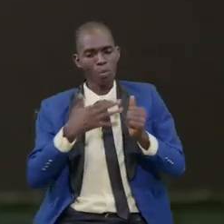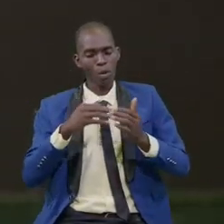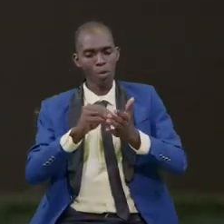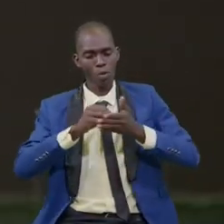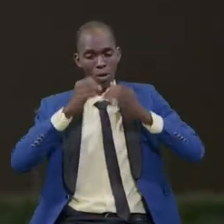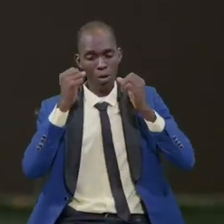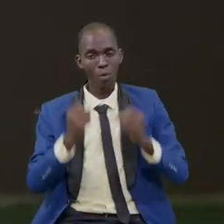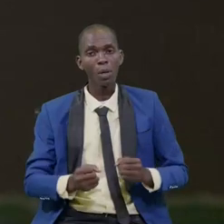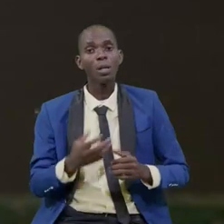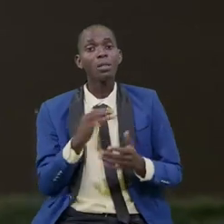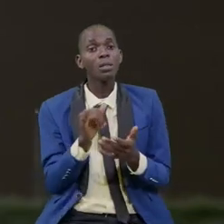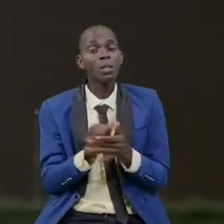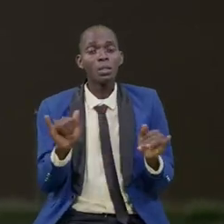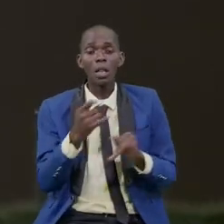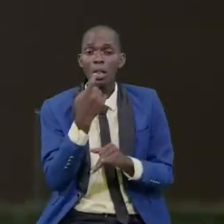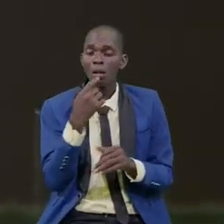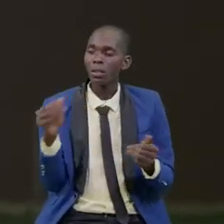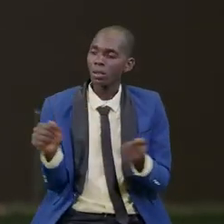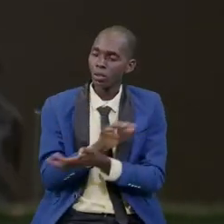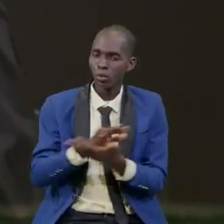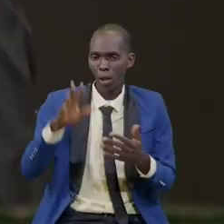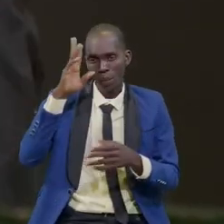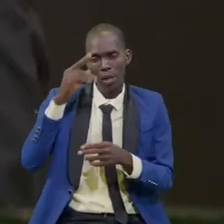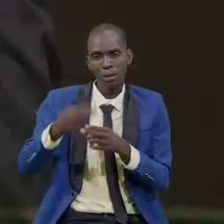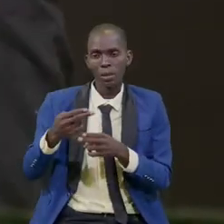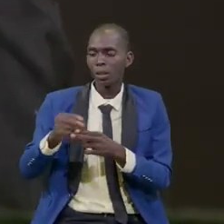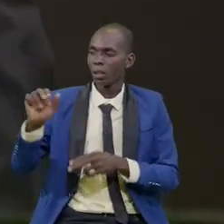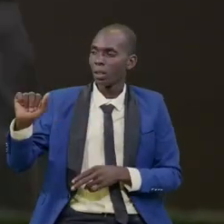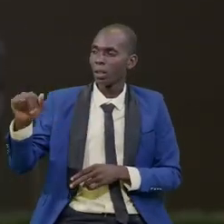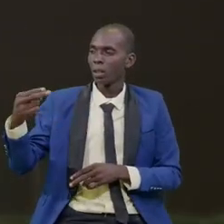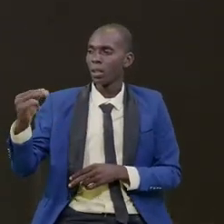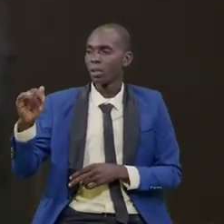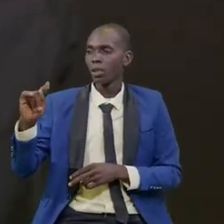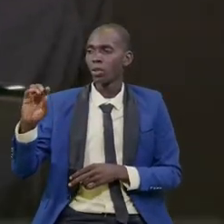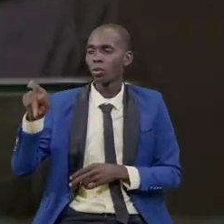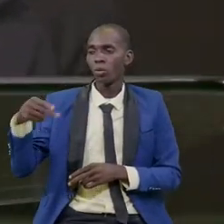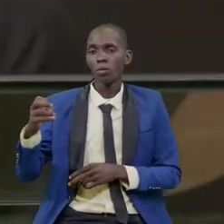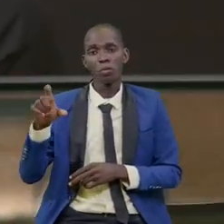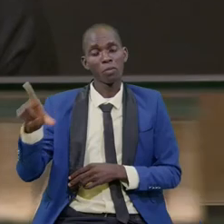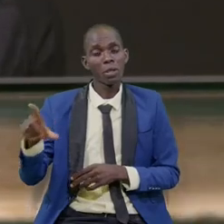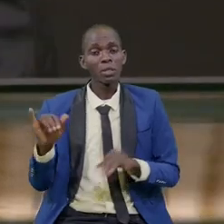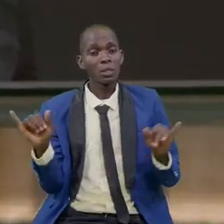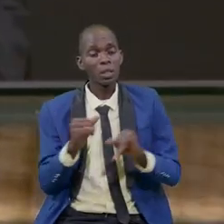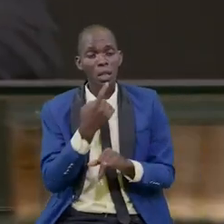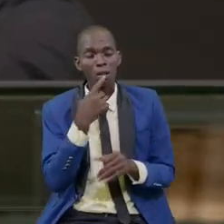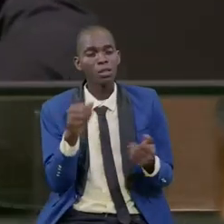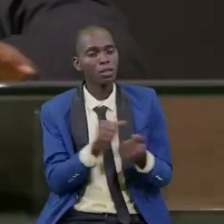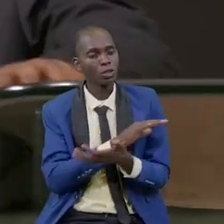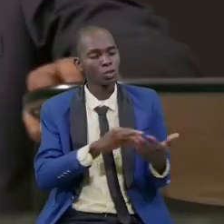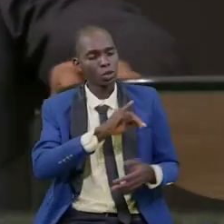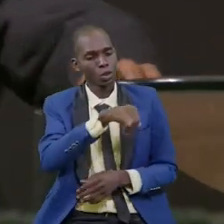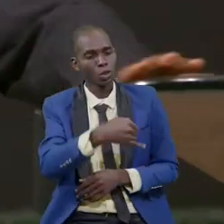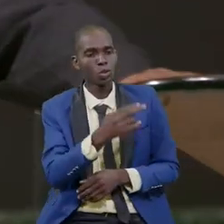a détruit Achitophel. C'est la même langue qui a détruit Judas Iscariot.